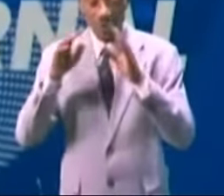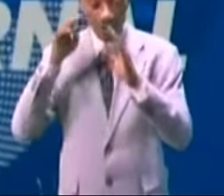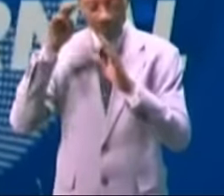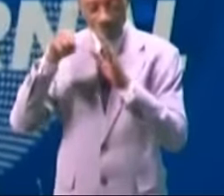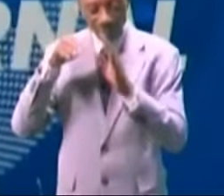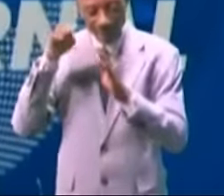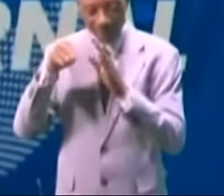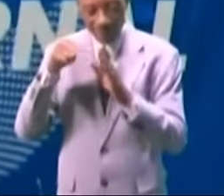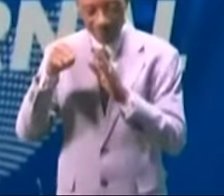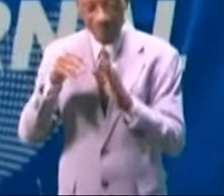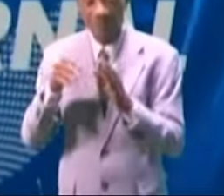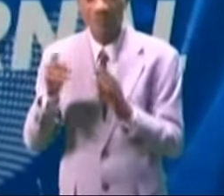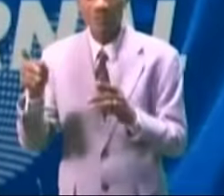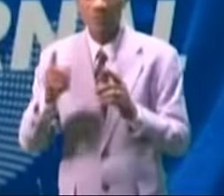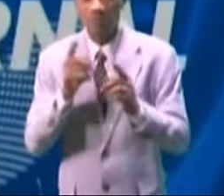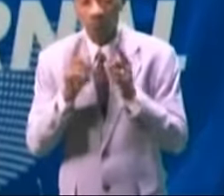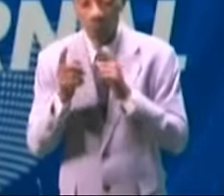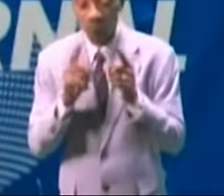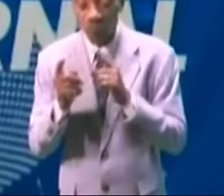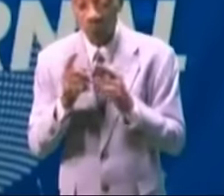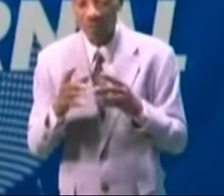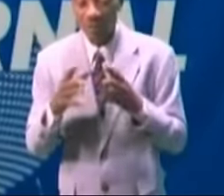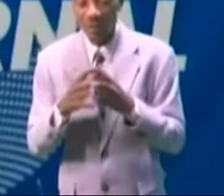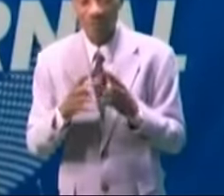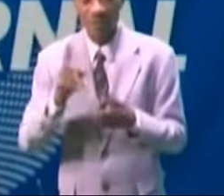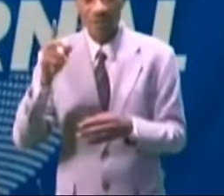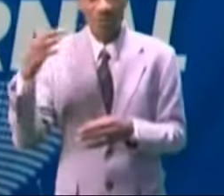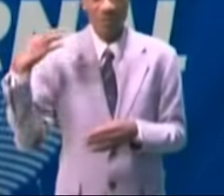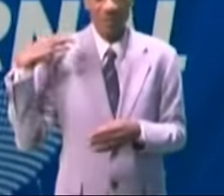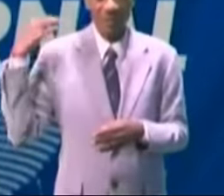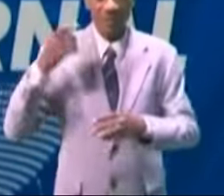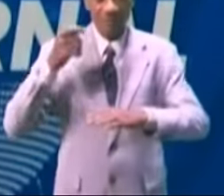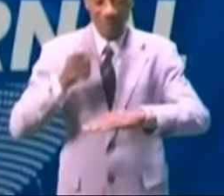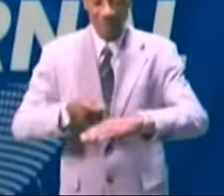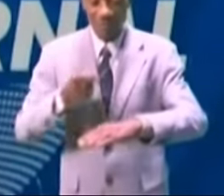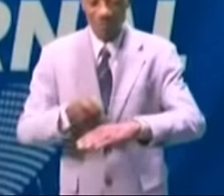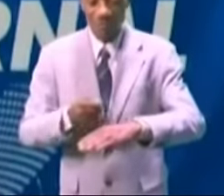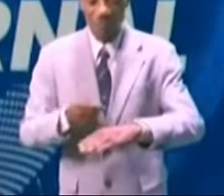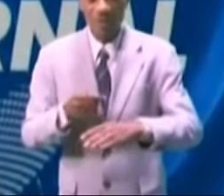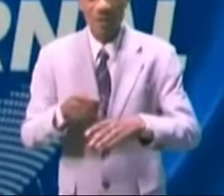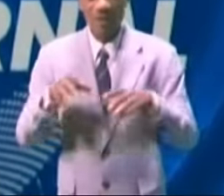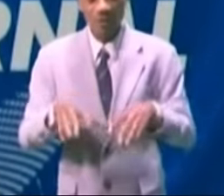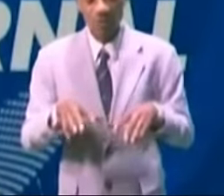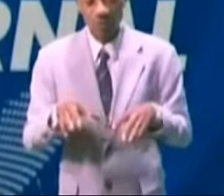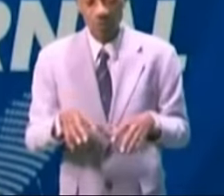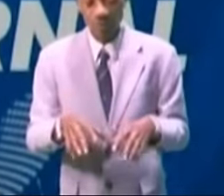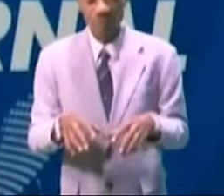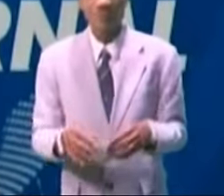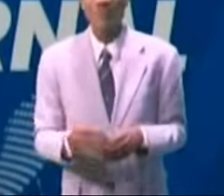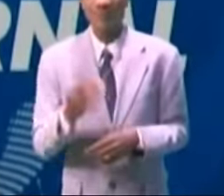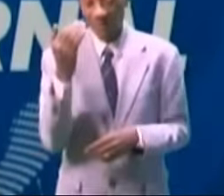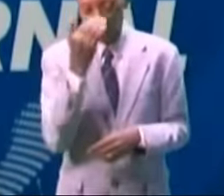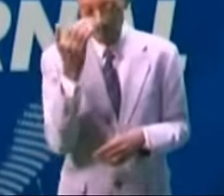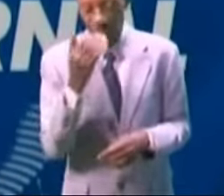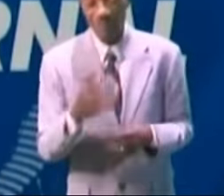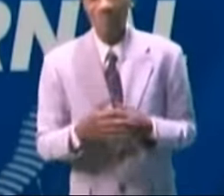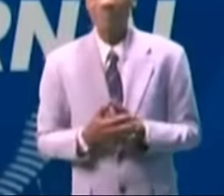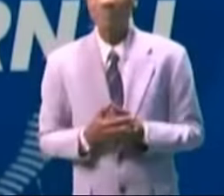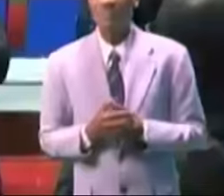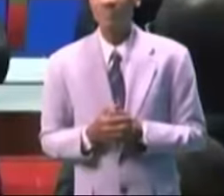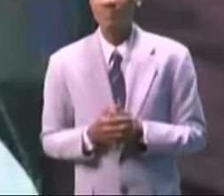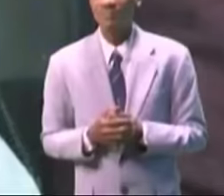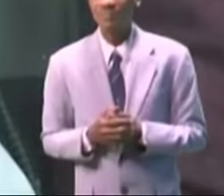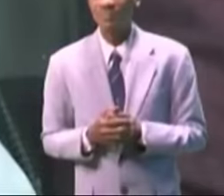Mouya Katembwe, s'est entretenu avec une délégation des avocats de la République. D'autres détails avec Gaëtan Magalano. Un